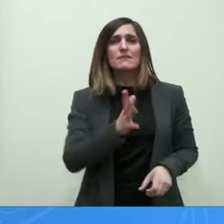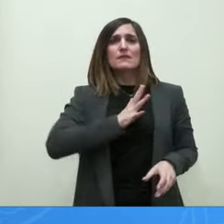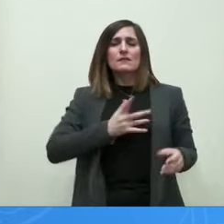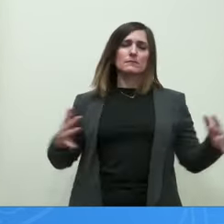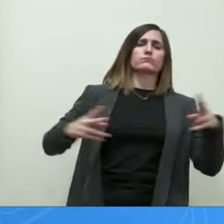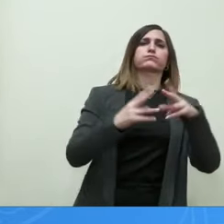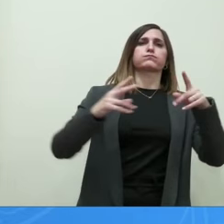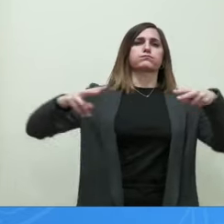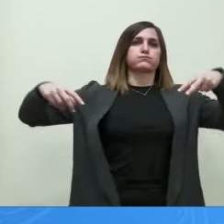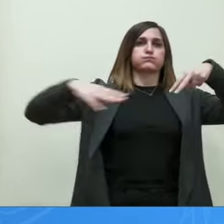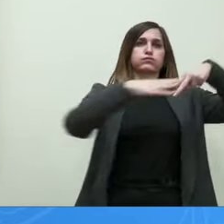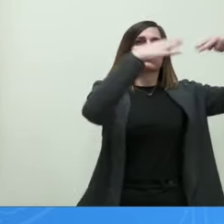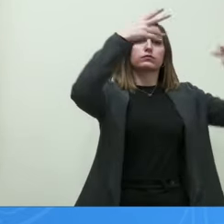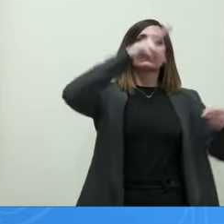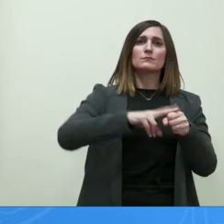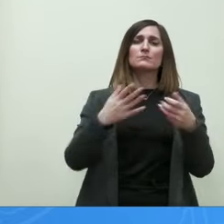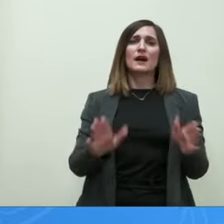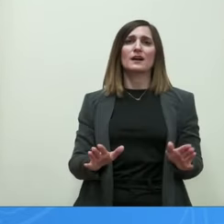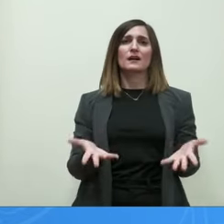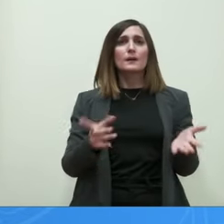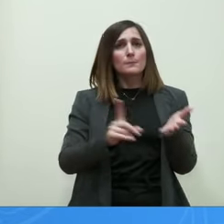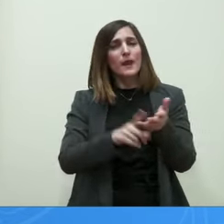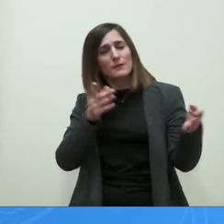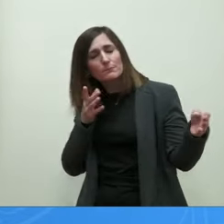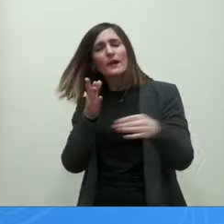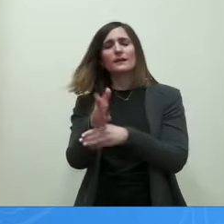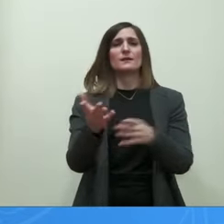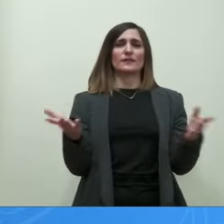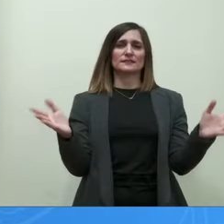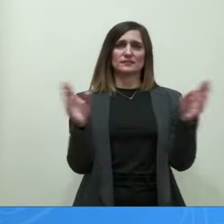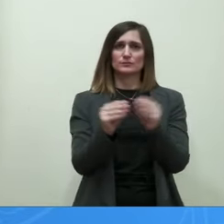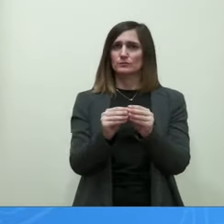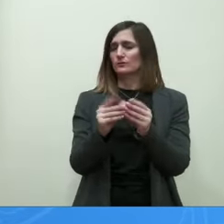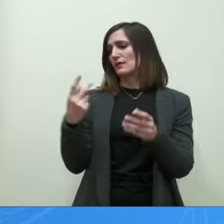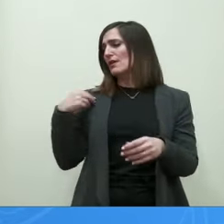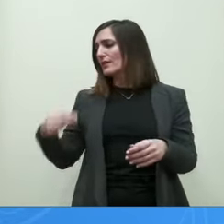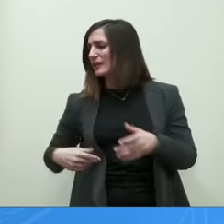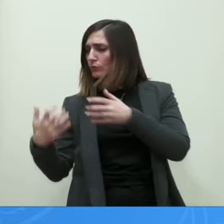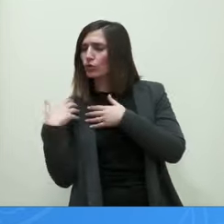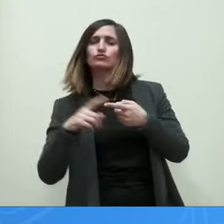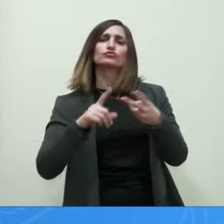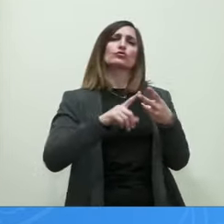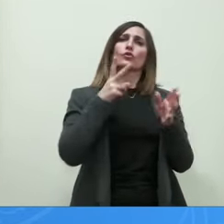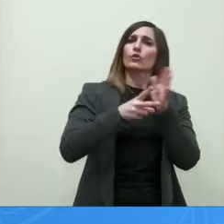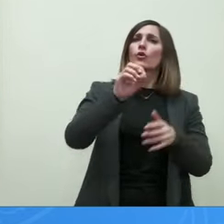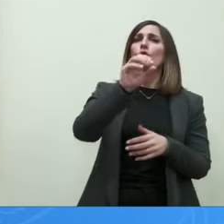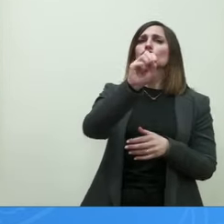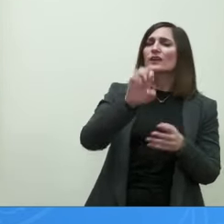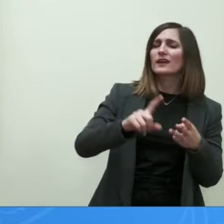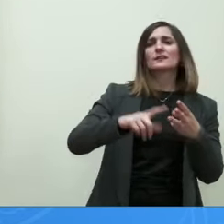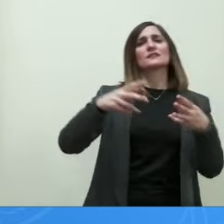κόσμος. Και πρέπει να γίνουν παρεμβάσεις και από το Δήμο και από τον ΟΣΕ και από την